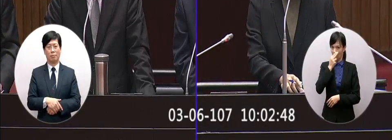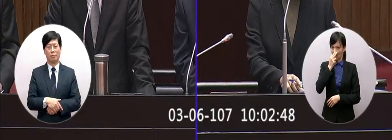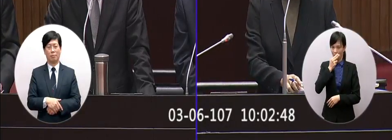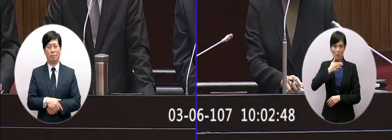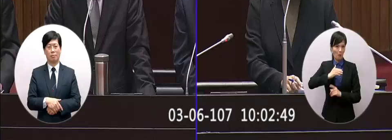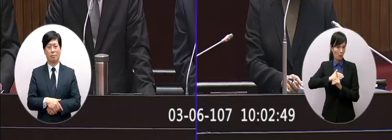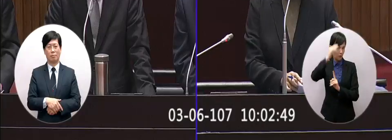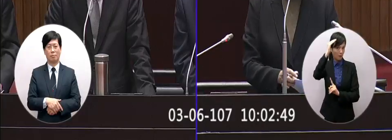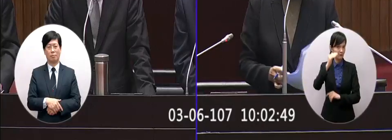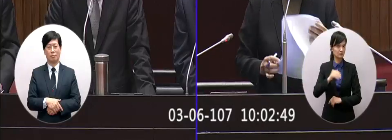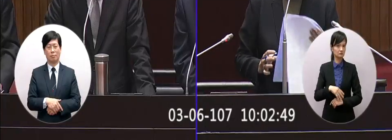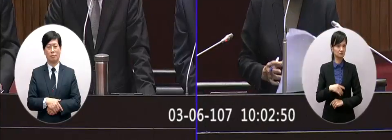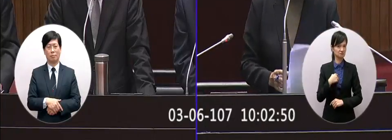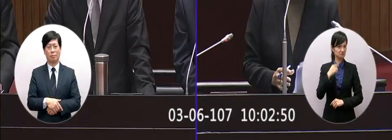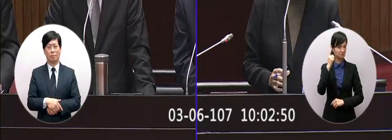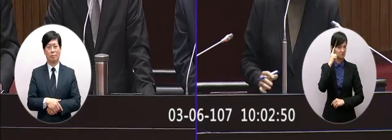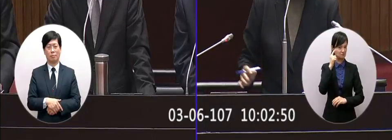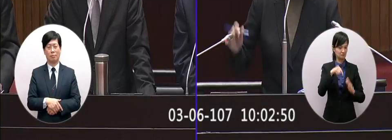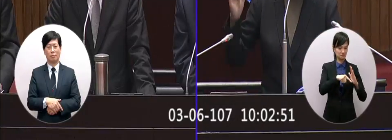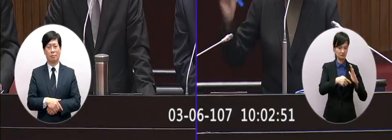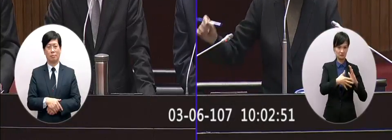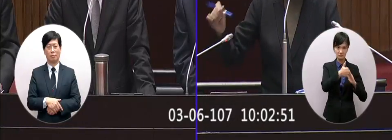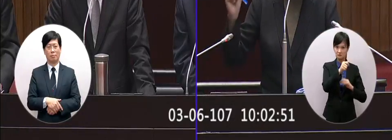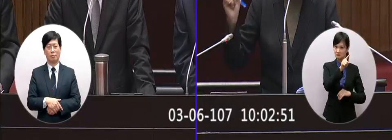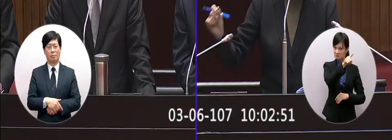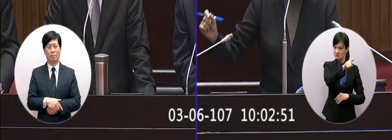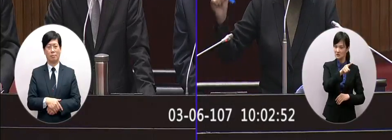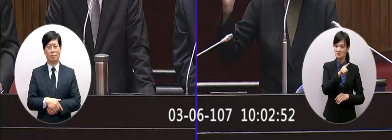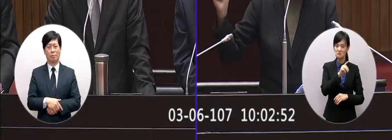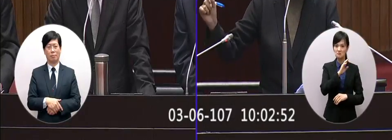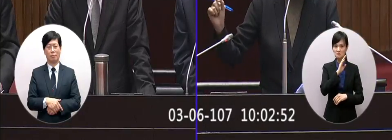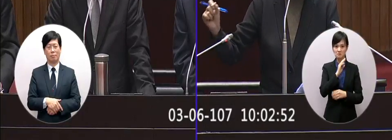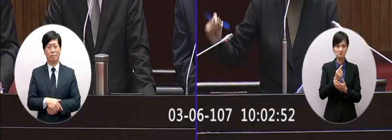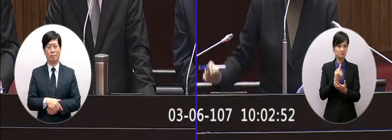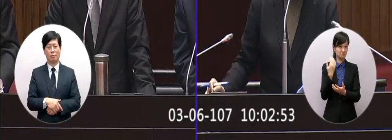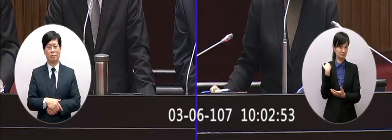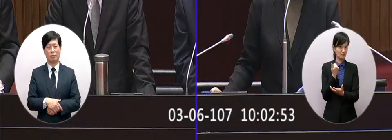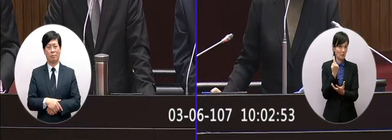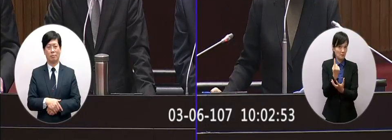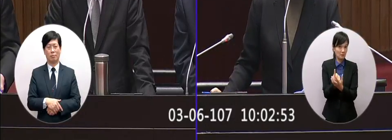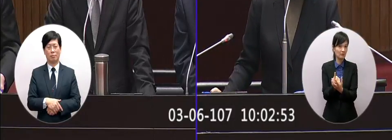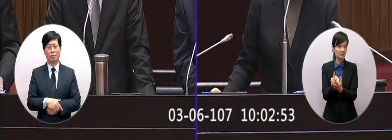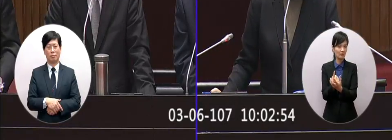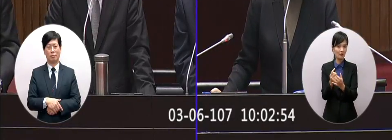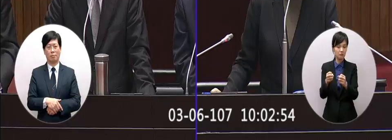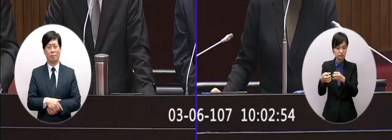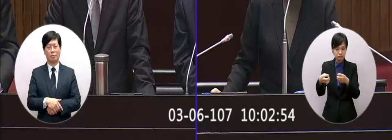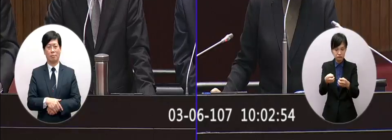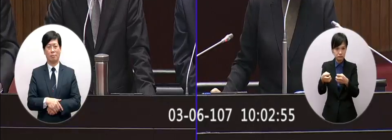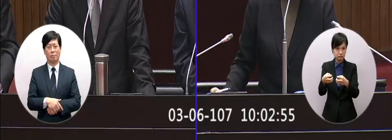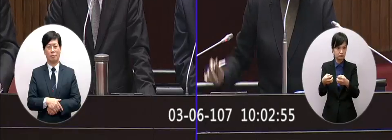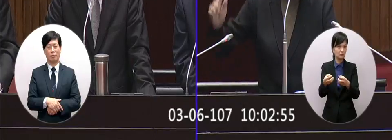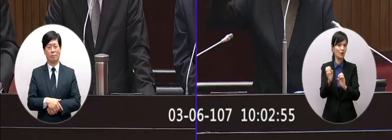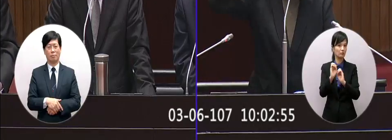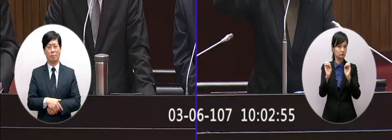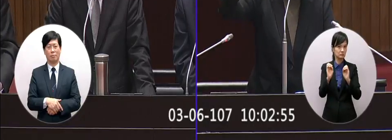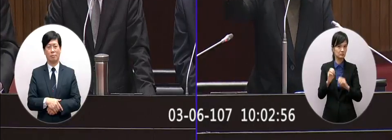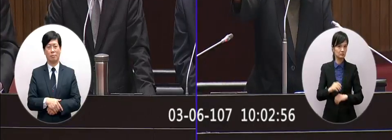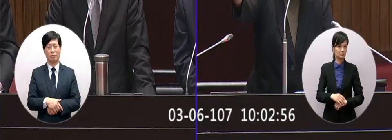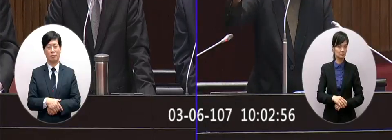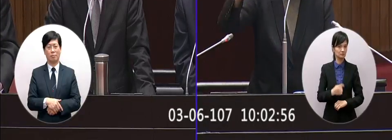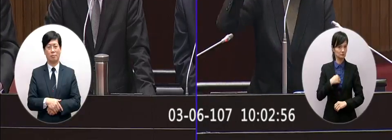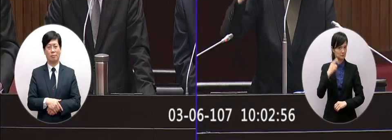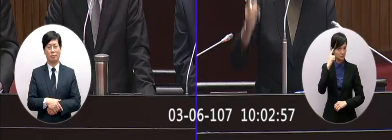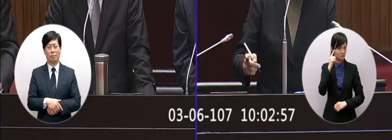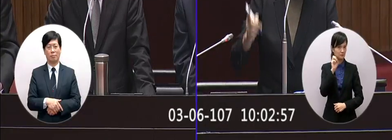我想呢，院长，你可能没有去参与 ODA 的主持，但是我必须要告诉您，第